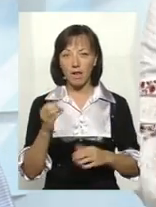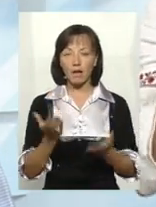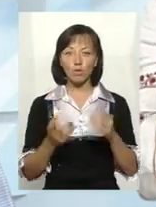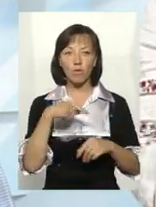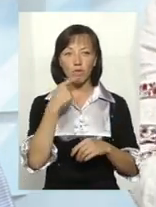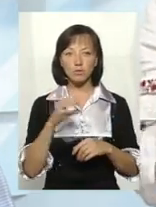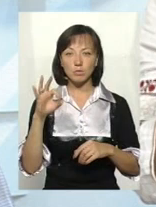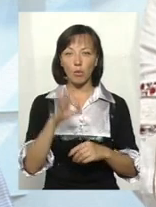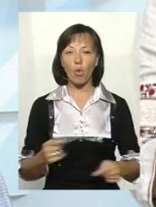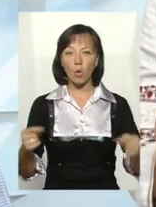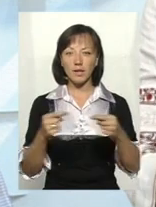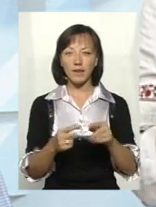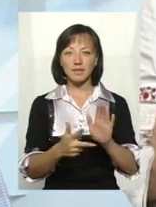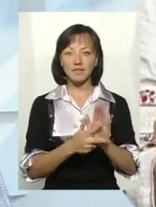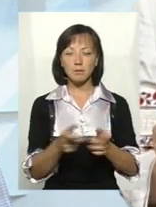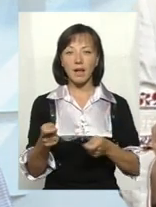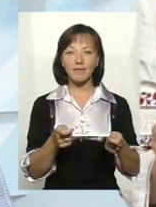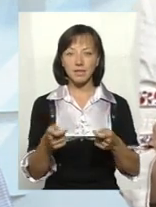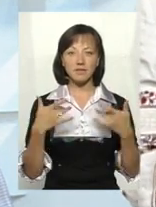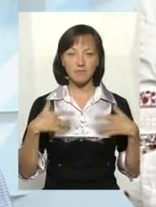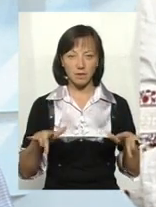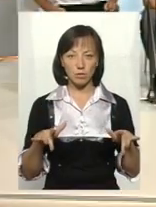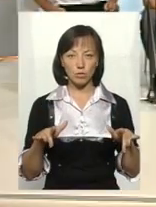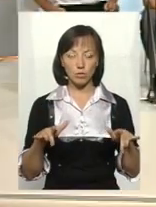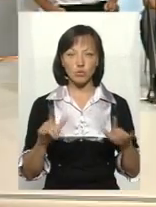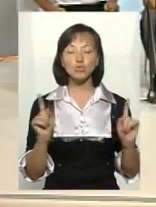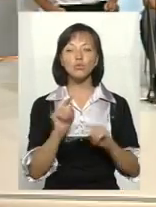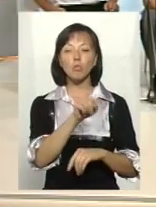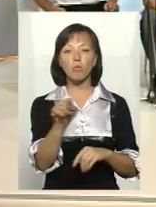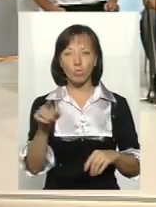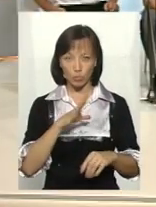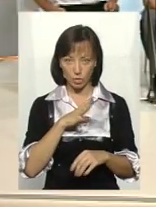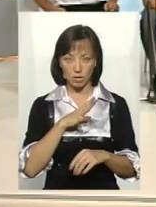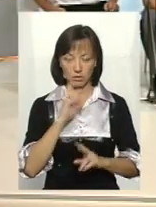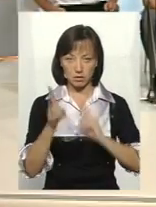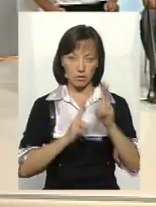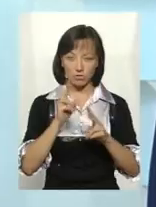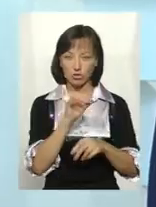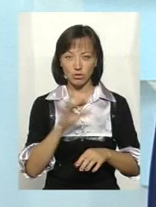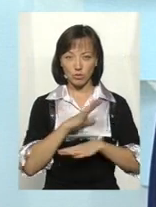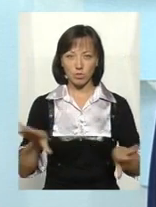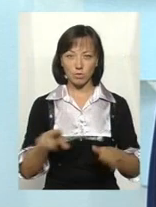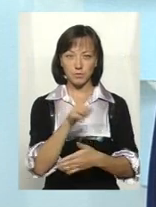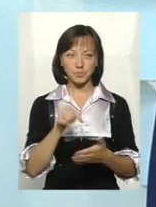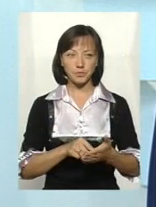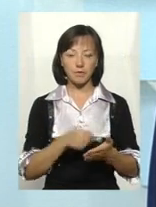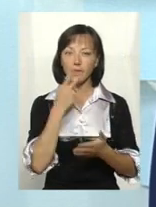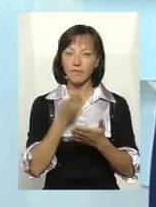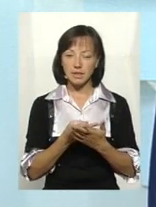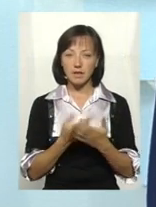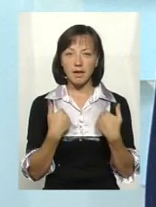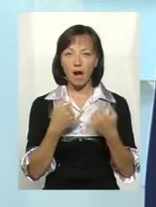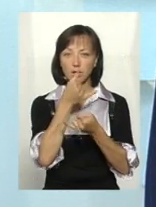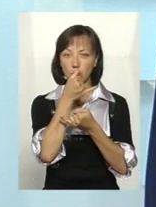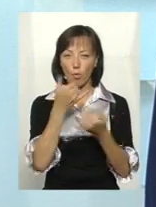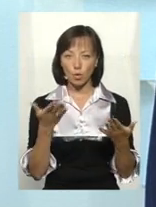ми говоримо про конкретних 8 керівників, яких звільнено, що до них? Були такі зауваження чи ні? Значить, дивіться, я не